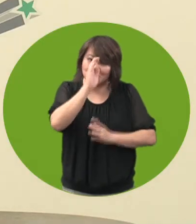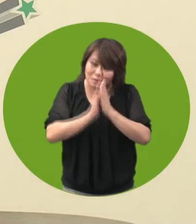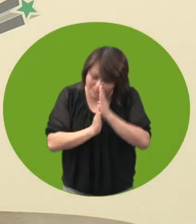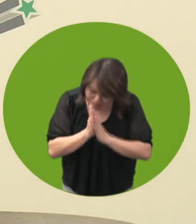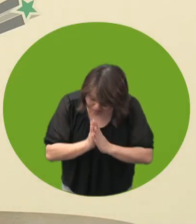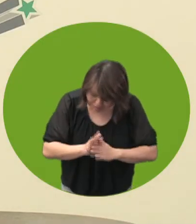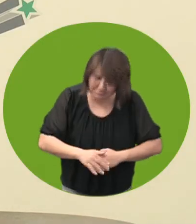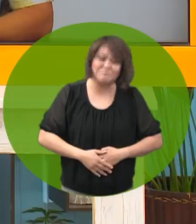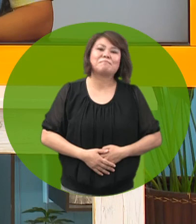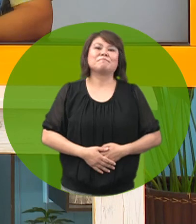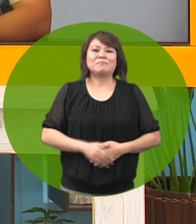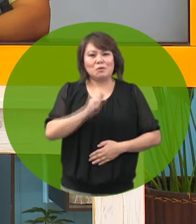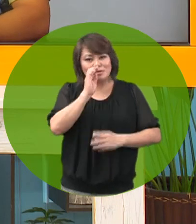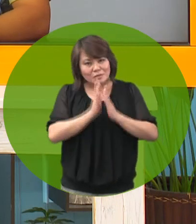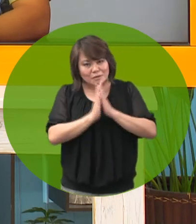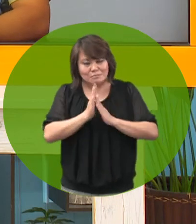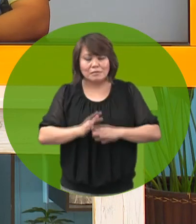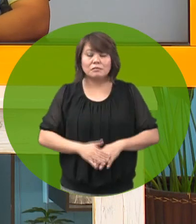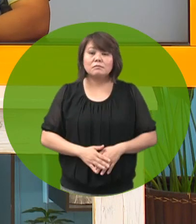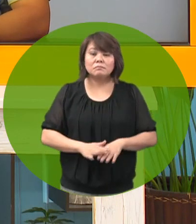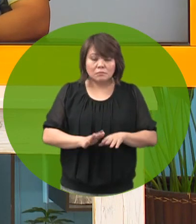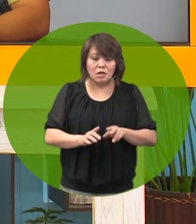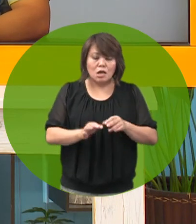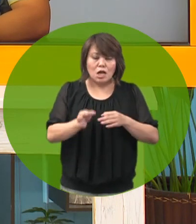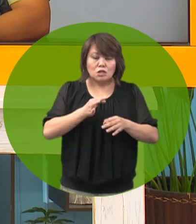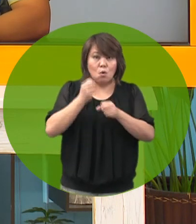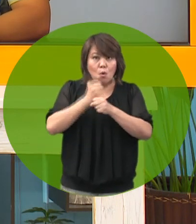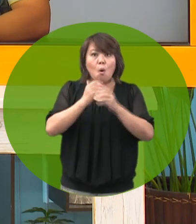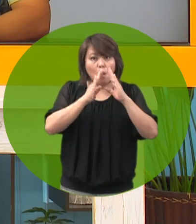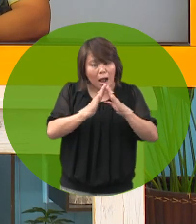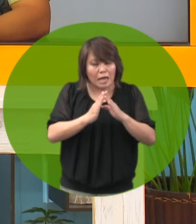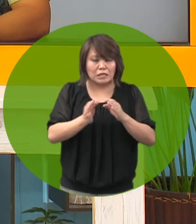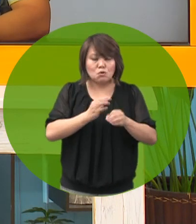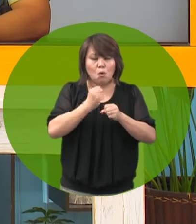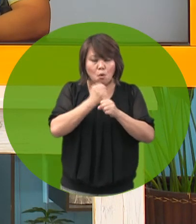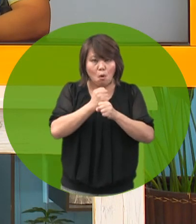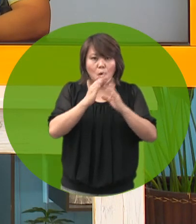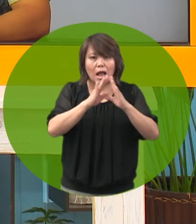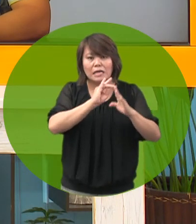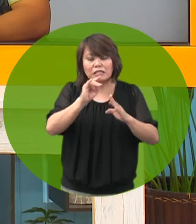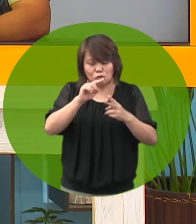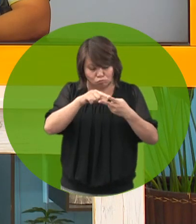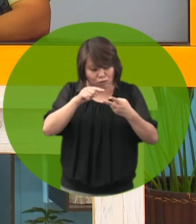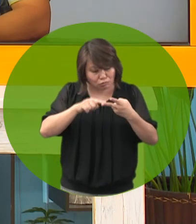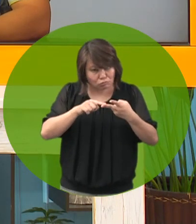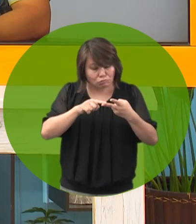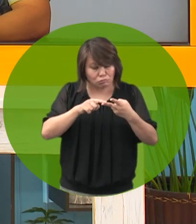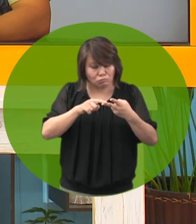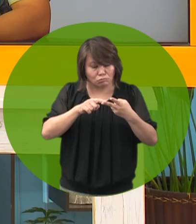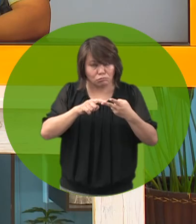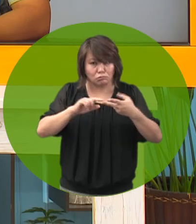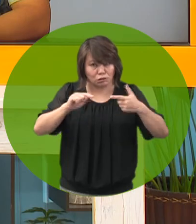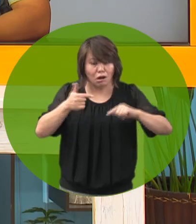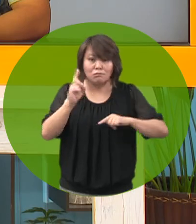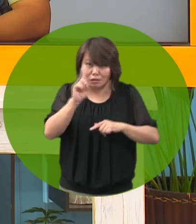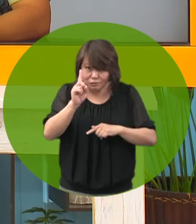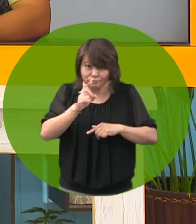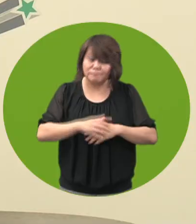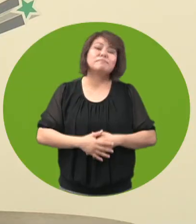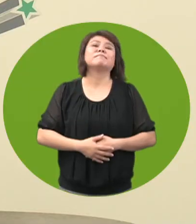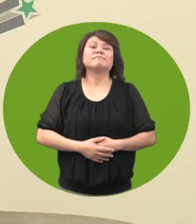ろしくお願いします。 この商工会と商工会議所ですが、そもそも2つの組織の違いは何です